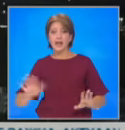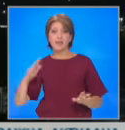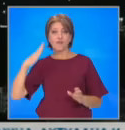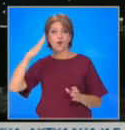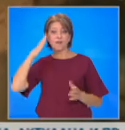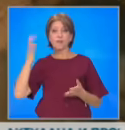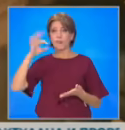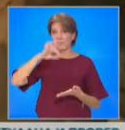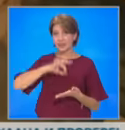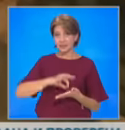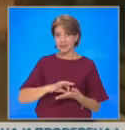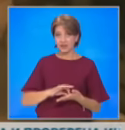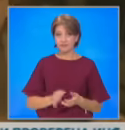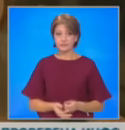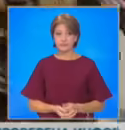присъствие.